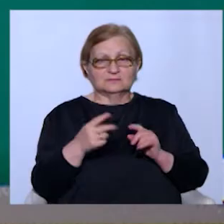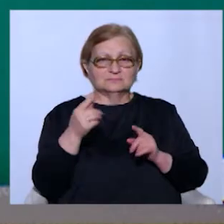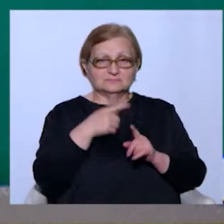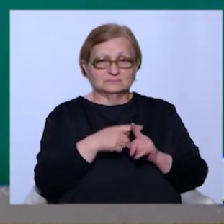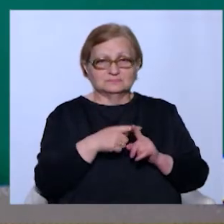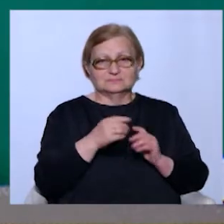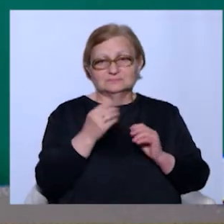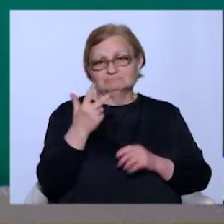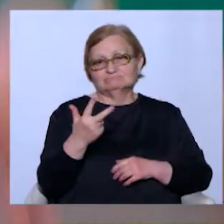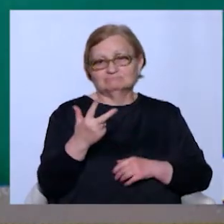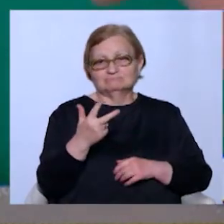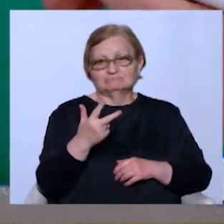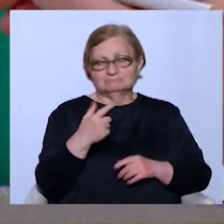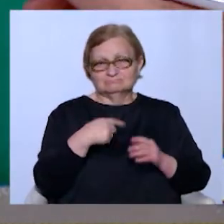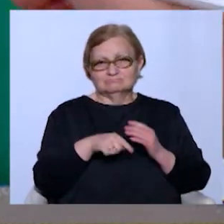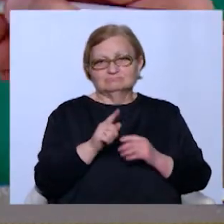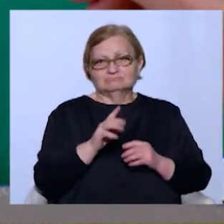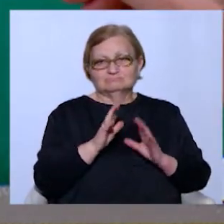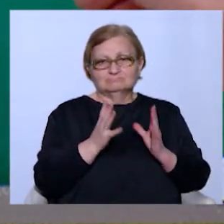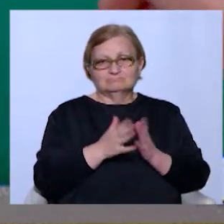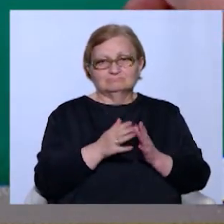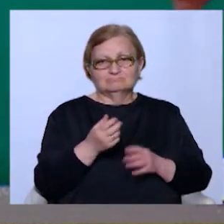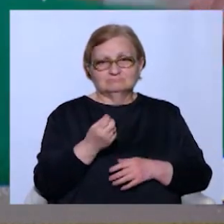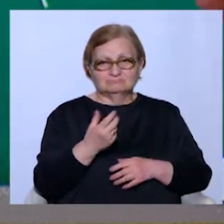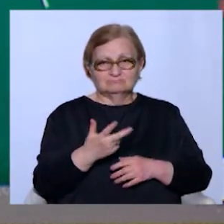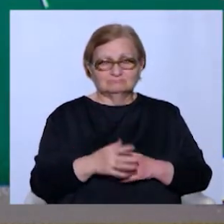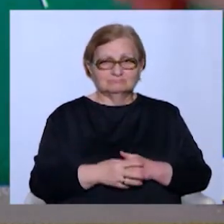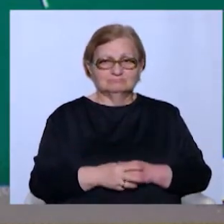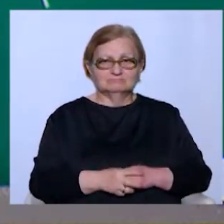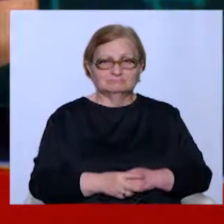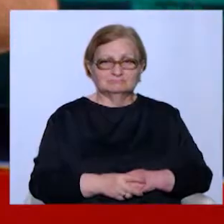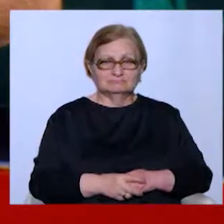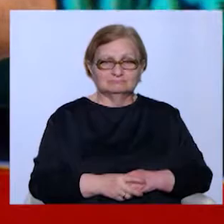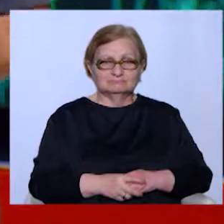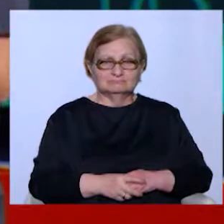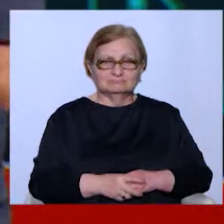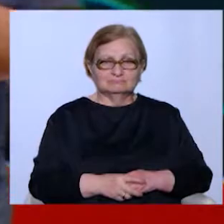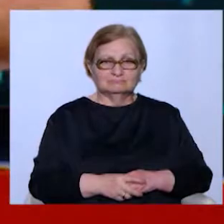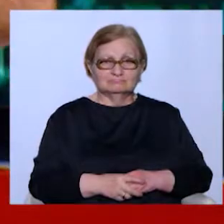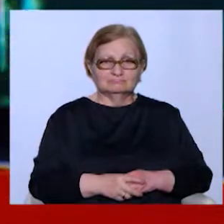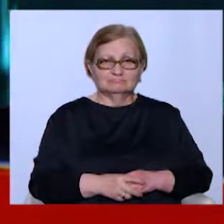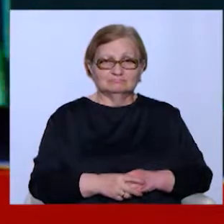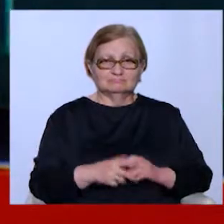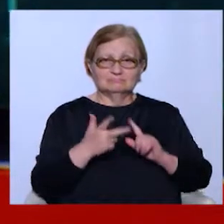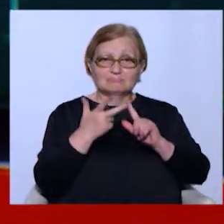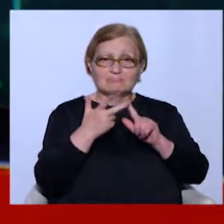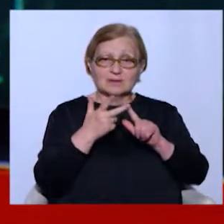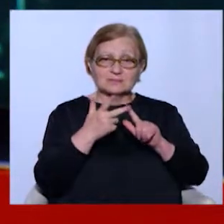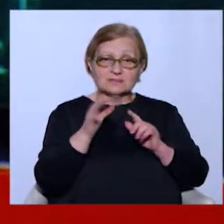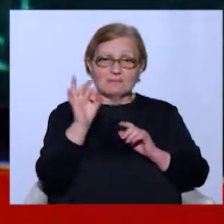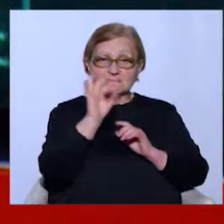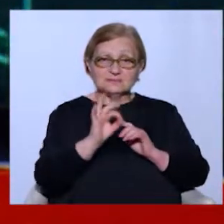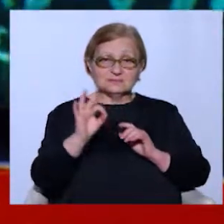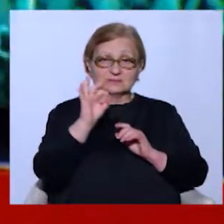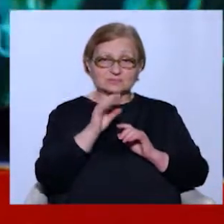უმატებთ დარჩენილ 3-ს. გამოგვივიდა 13. მშვენიერი, ესე იგი მესამე წრეში უნდა